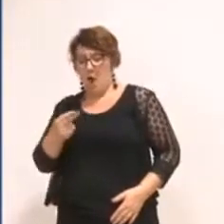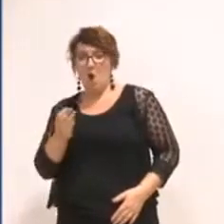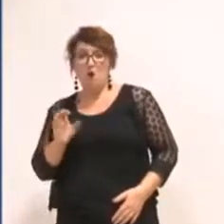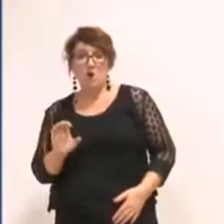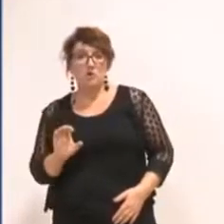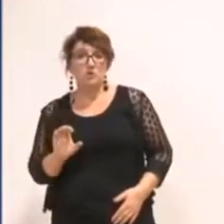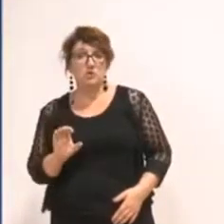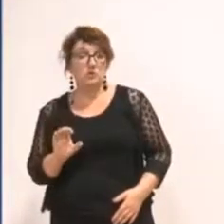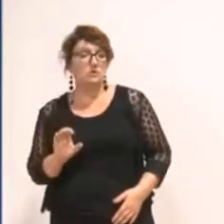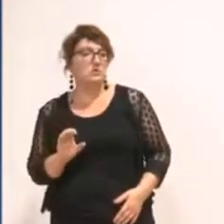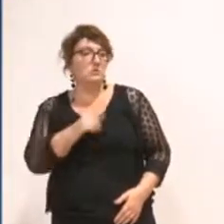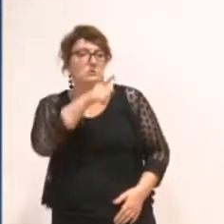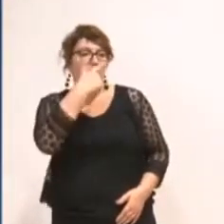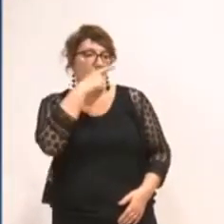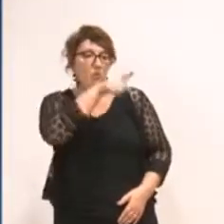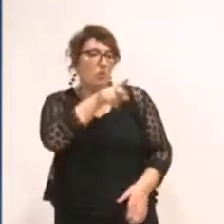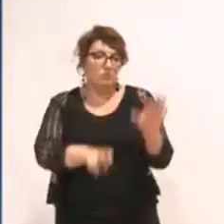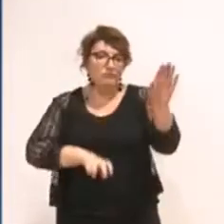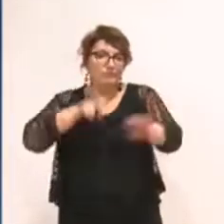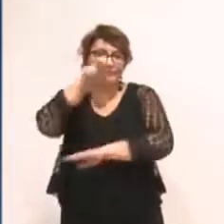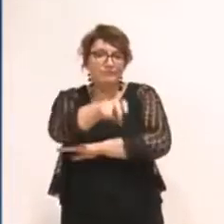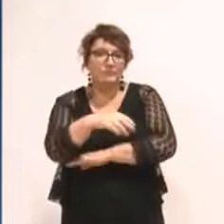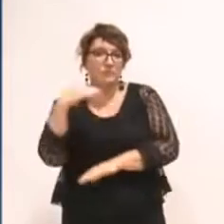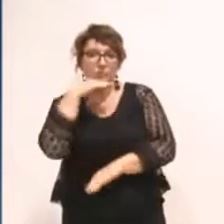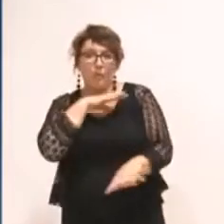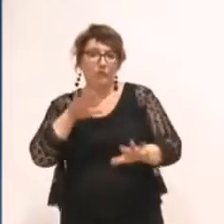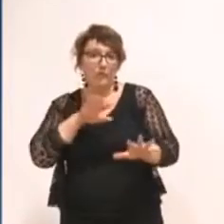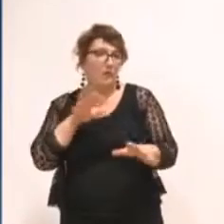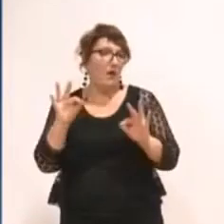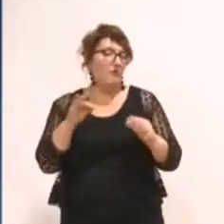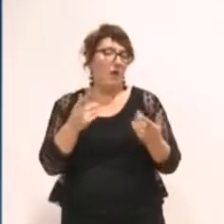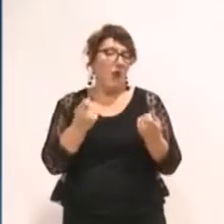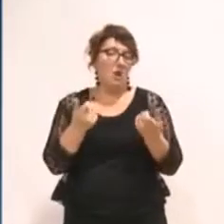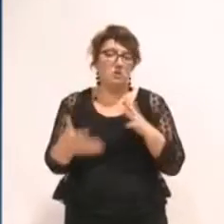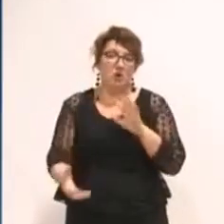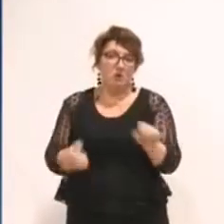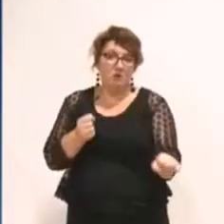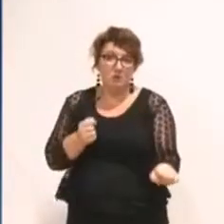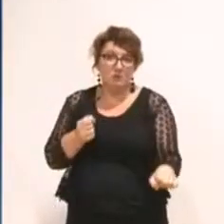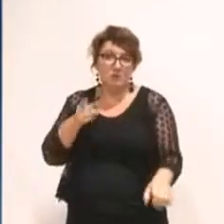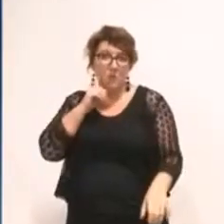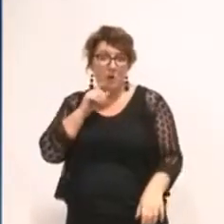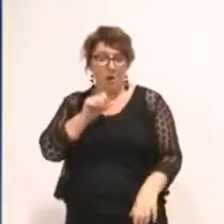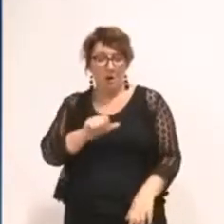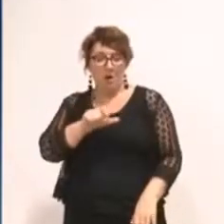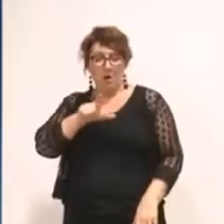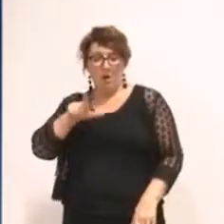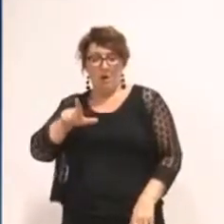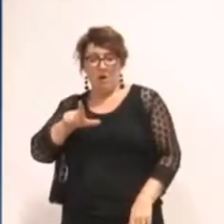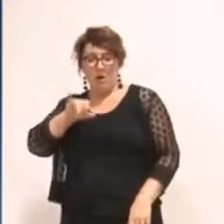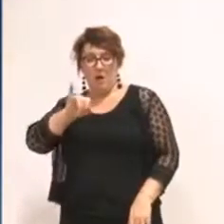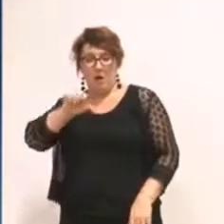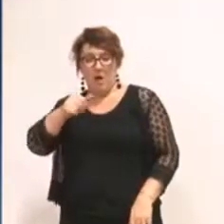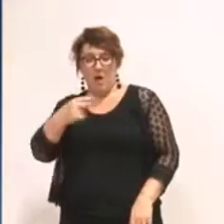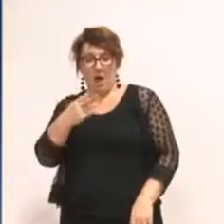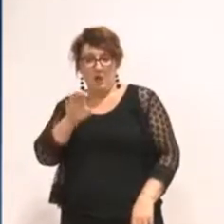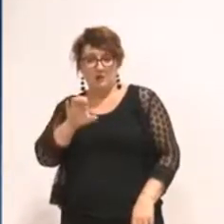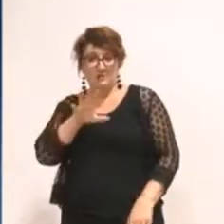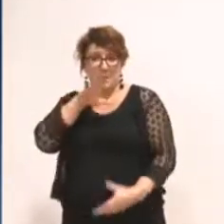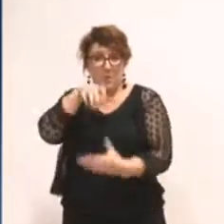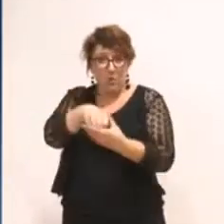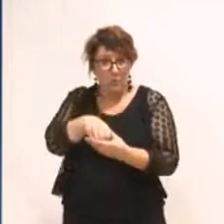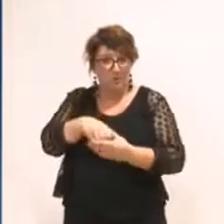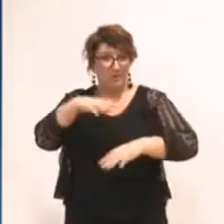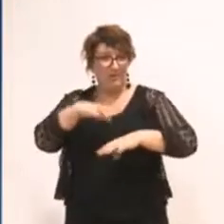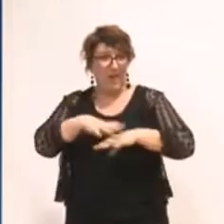été complètement dans la précipitation, dans le plan d'austérité, parce que l'alliance, faisant partie d'un quartier qui s'appelle Flaubert, sur